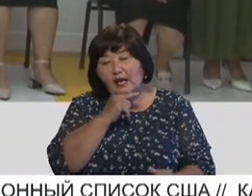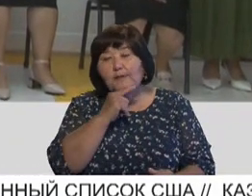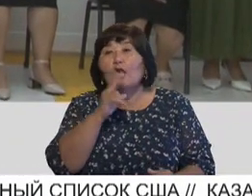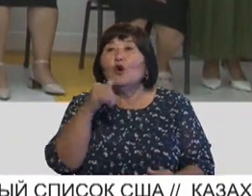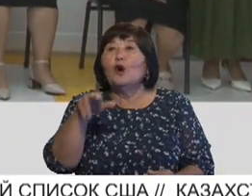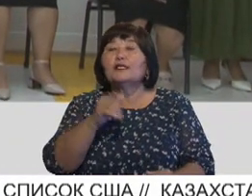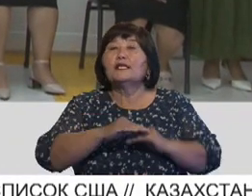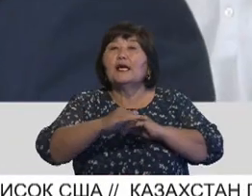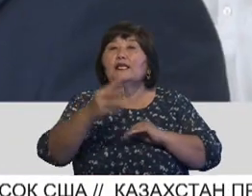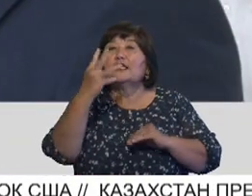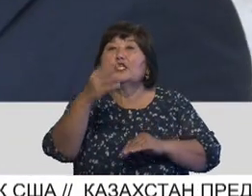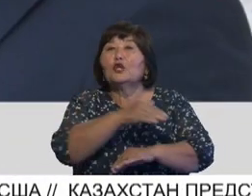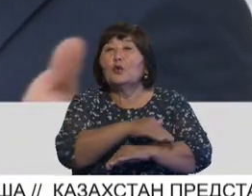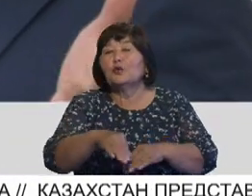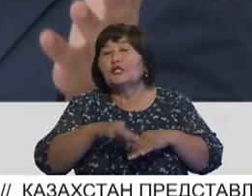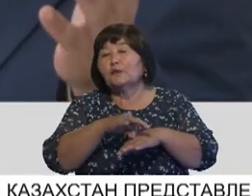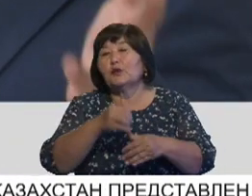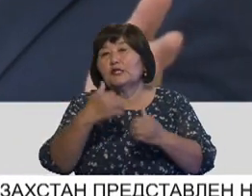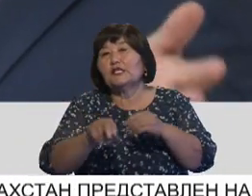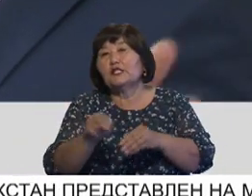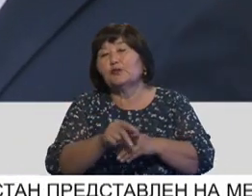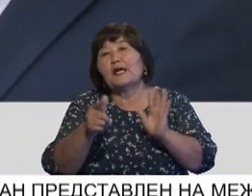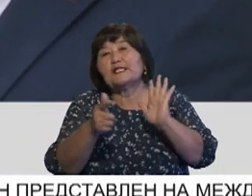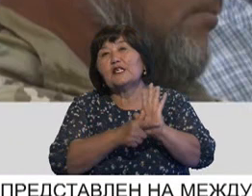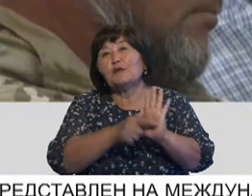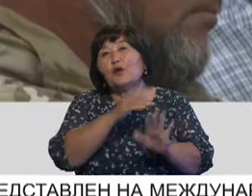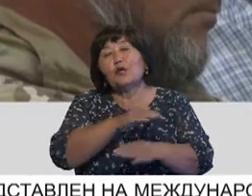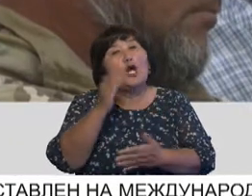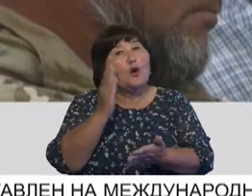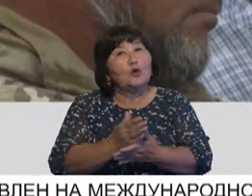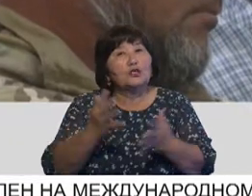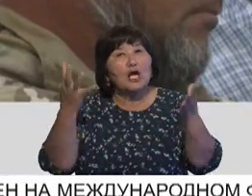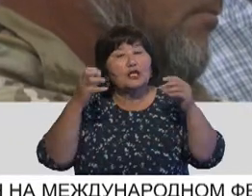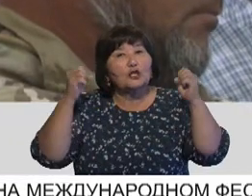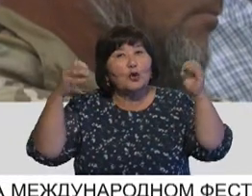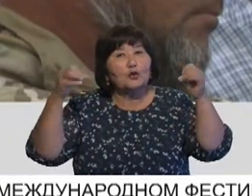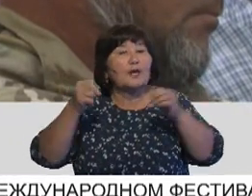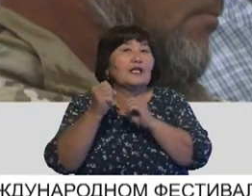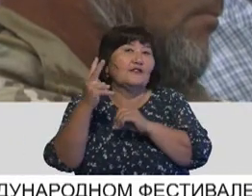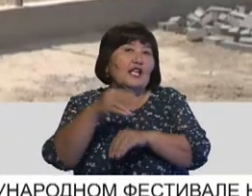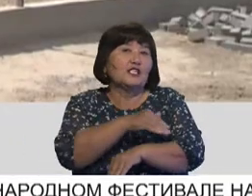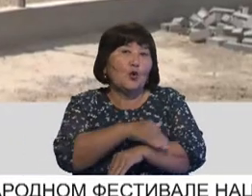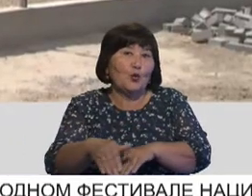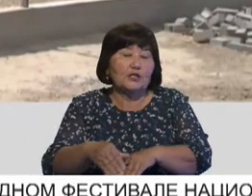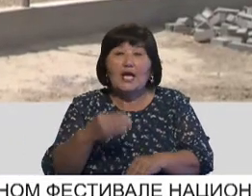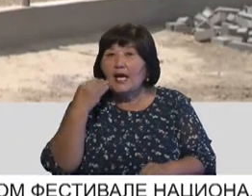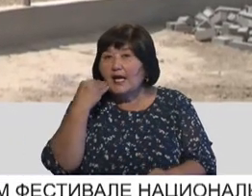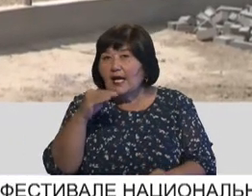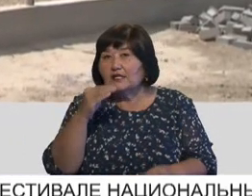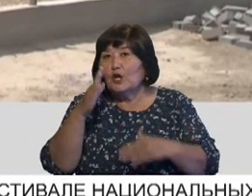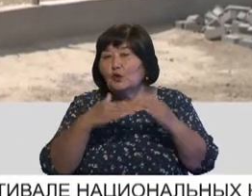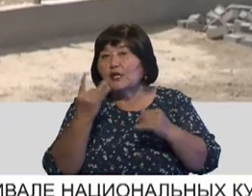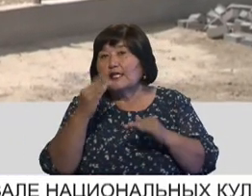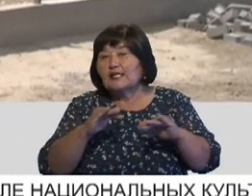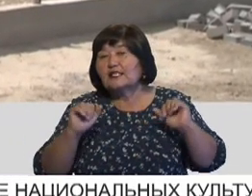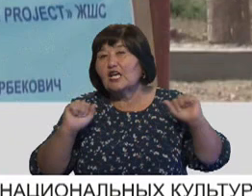Куандарья заасфальтированы 3 улицы, проведен средний ремонт на 7 улицах, установлено ночное освещение на 12 улицах. Качественно строятся